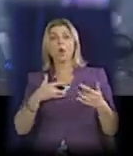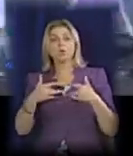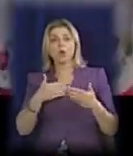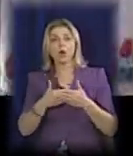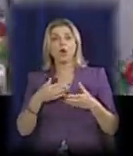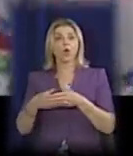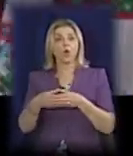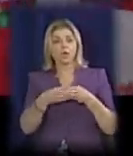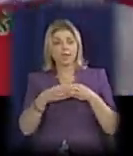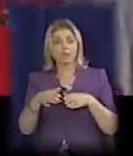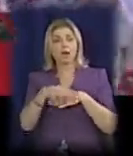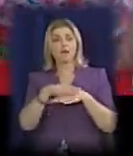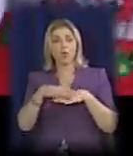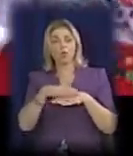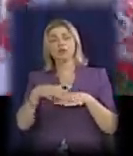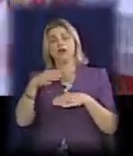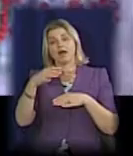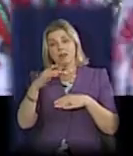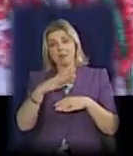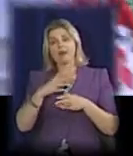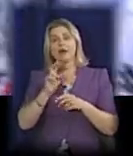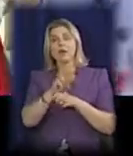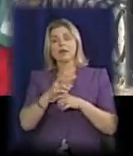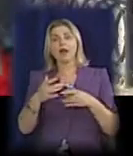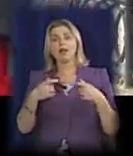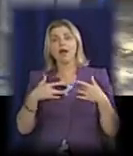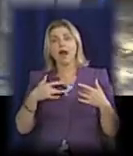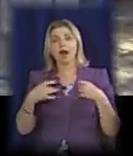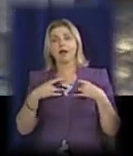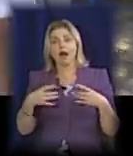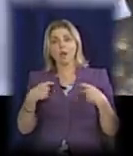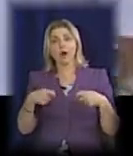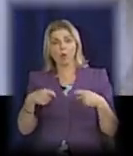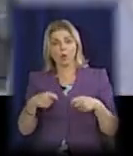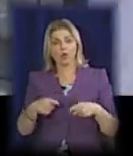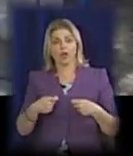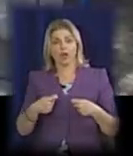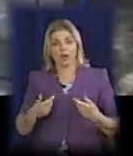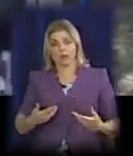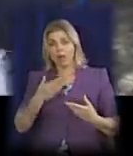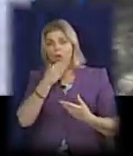народної творчості, гості міста мали змогу відвідати ярмарку декоративно-ужиткового мистецтва.